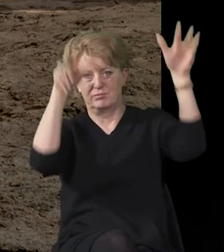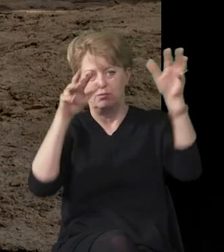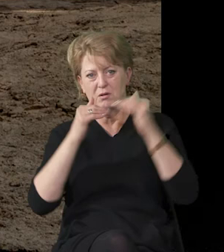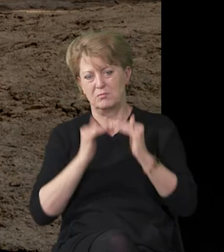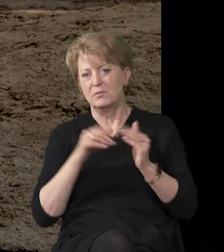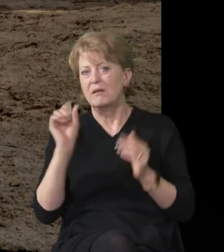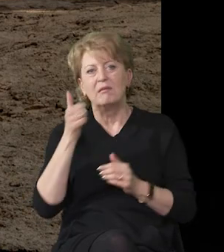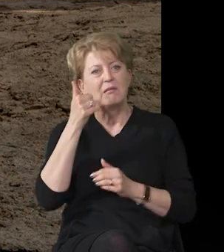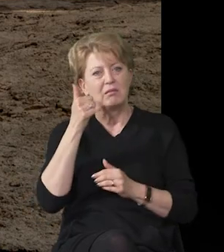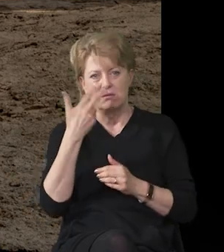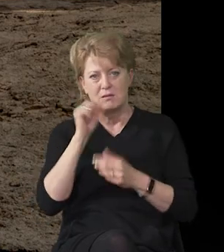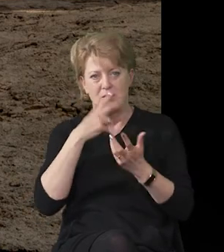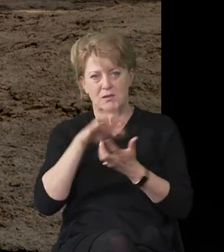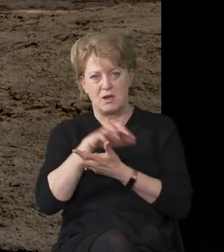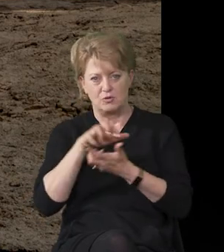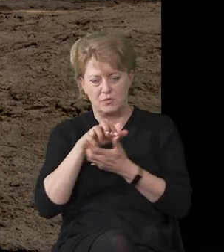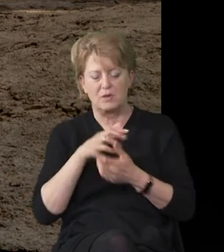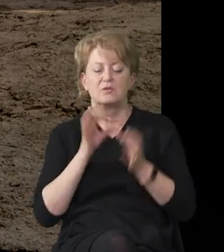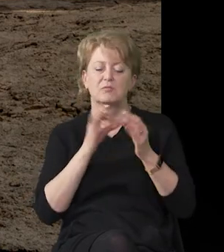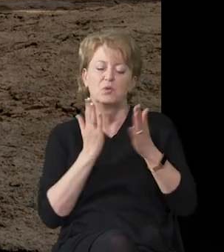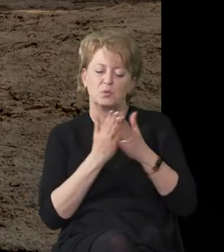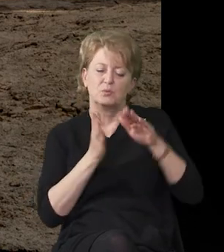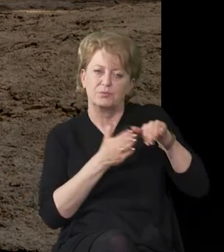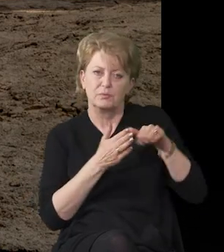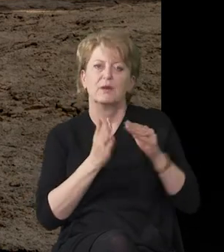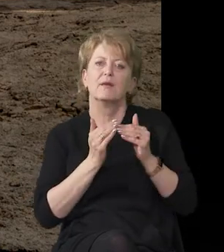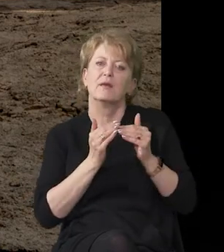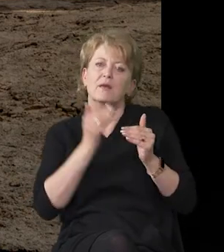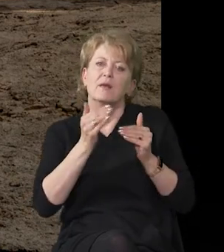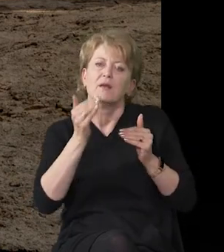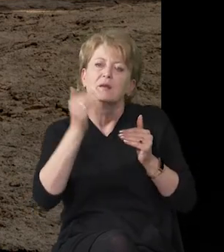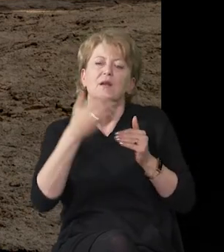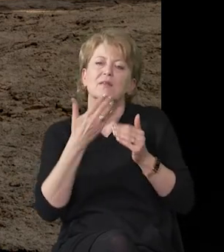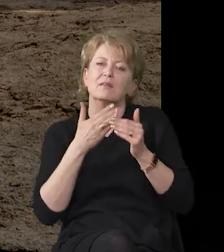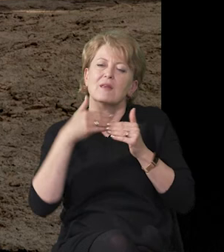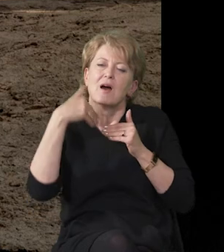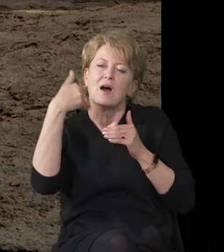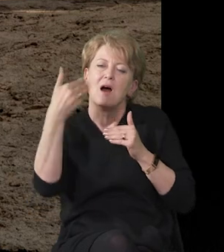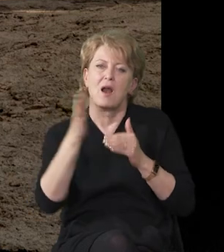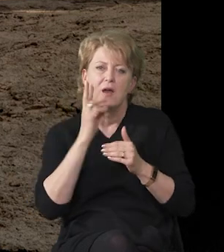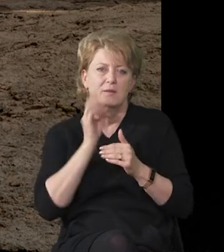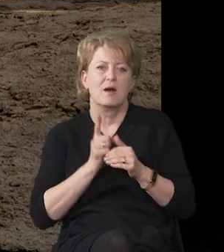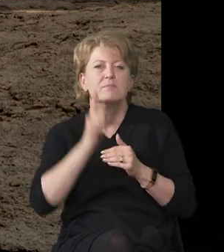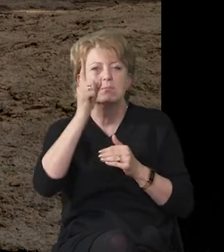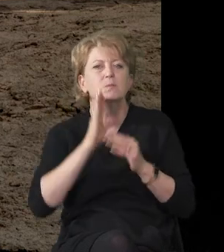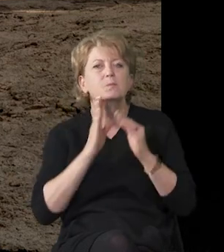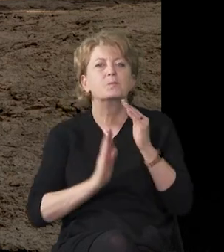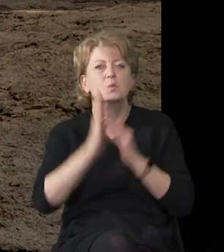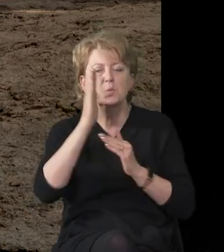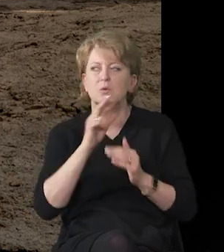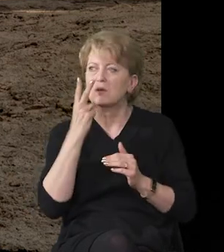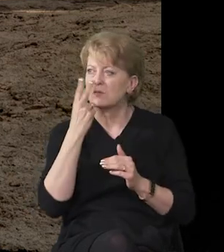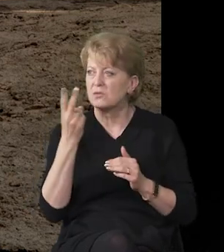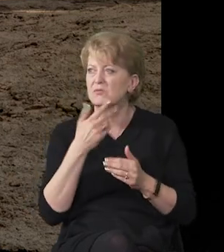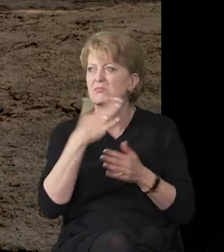Jedziemy dalej na północ, już znacznie bliżej granicy z Erytreą. Krajobraz jest już niemal zupełnie jałowy, bez